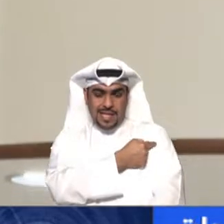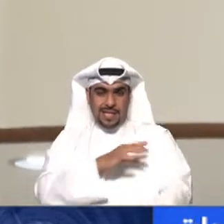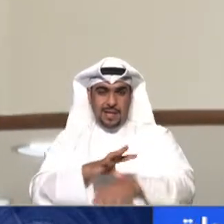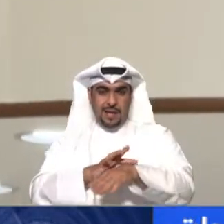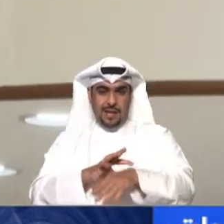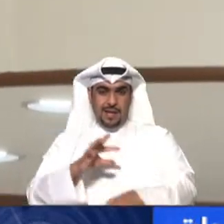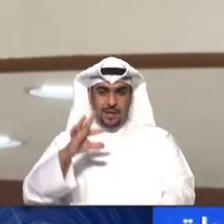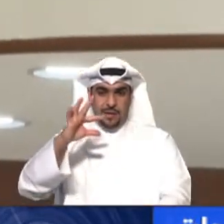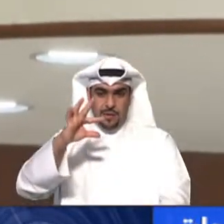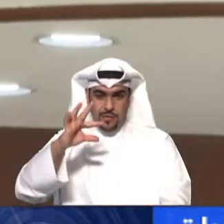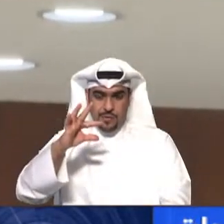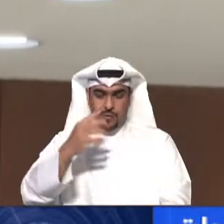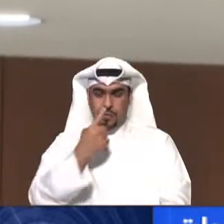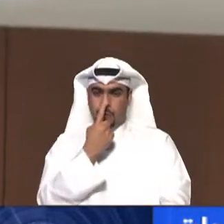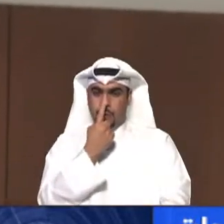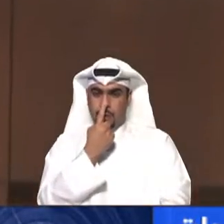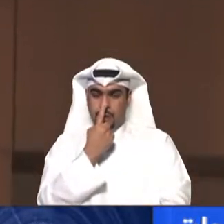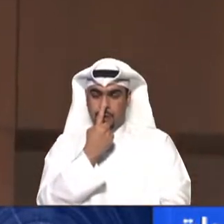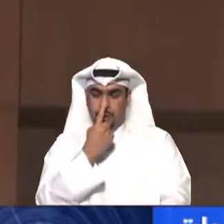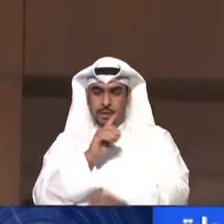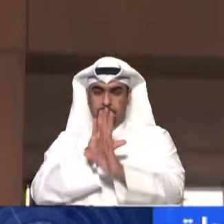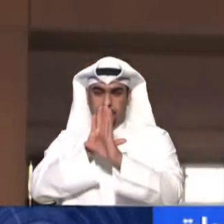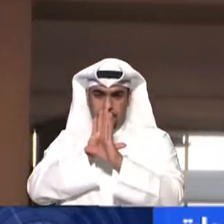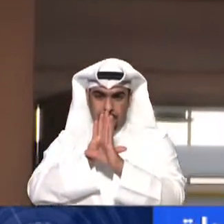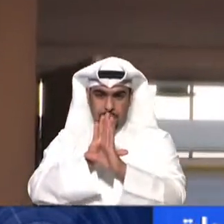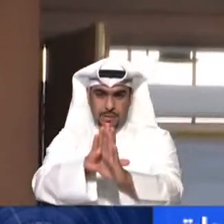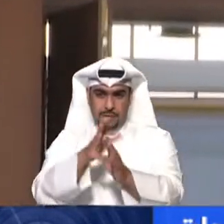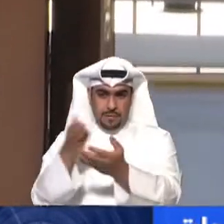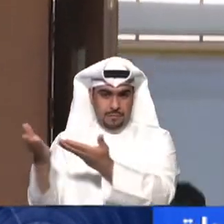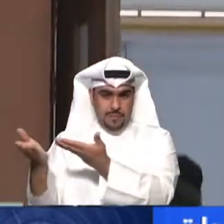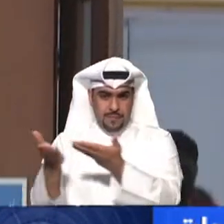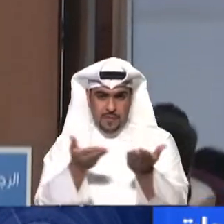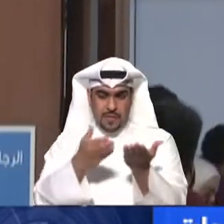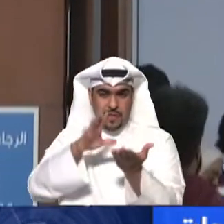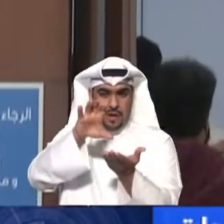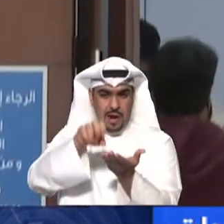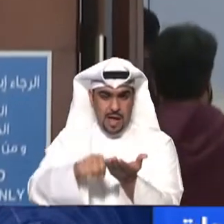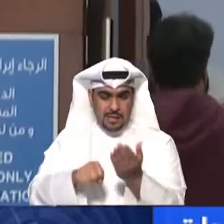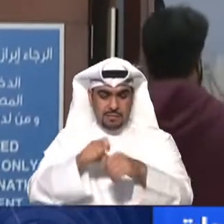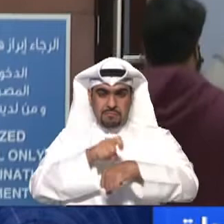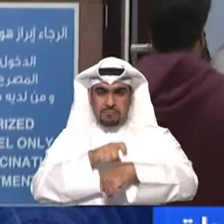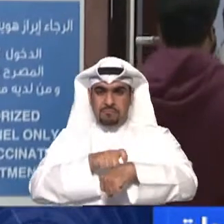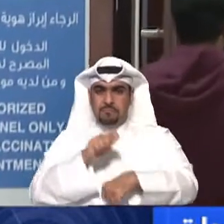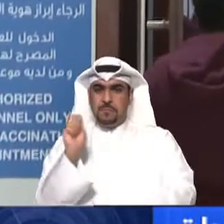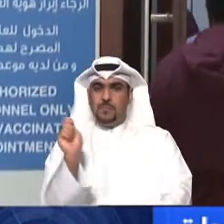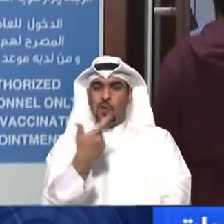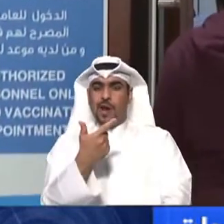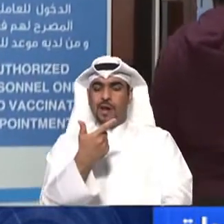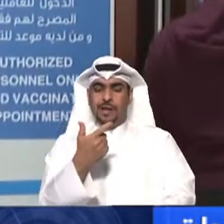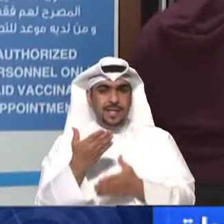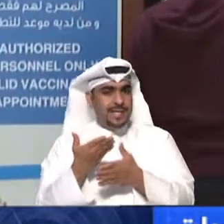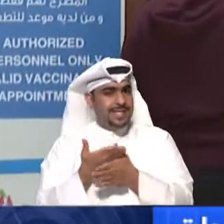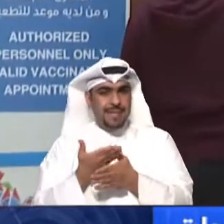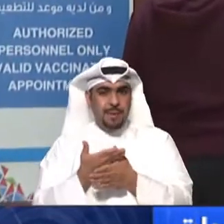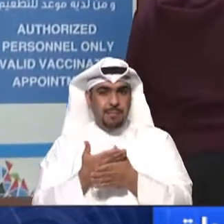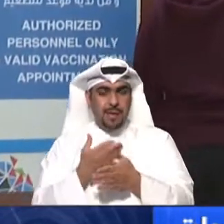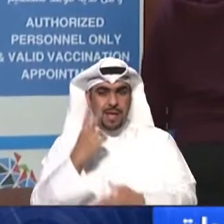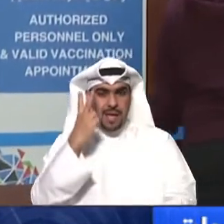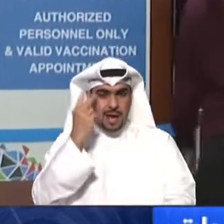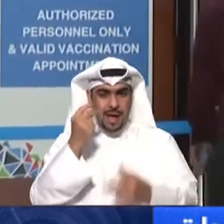في مركز الكويت للتطعيم والمراكز الصحية الأخرى بهدف استيعاب أكبر عدد من الراغبين